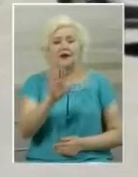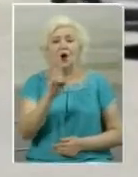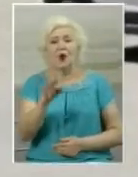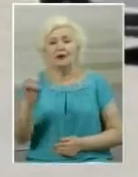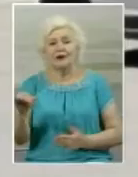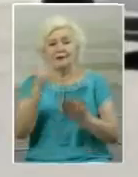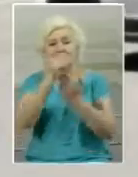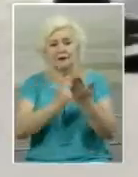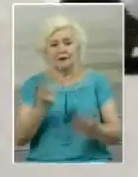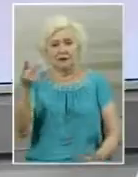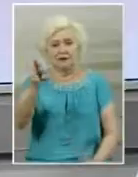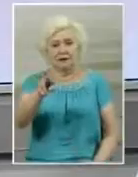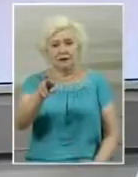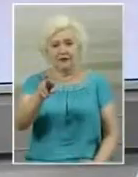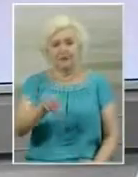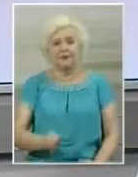телеканал «Скіфі».